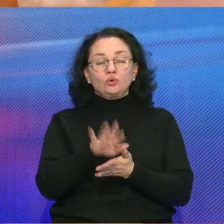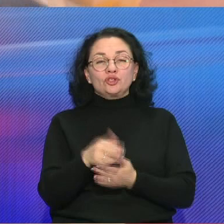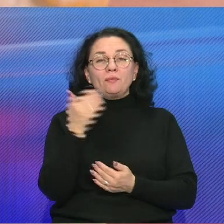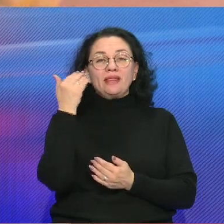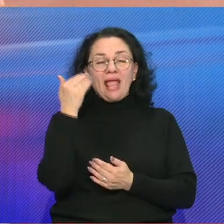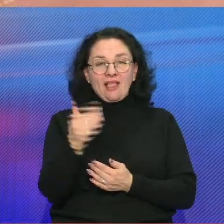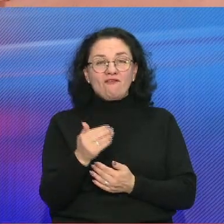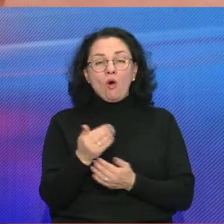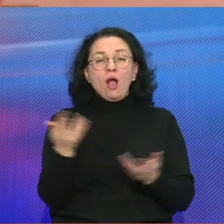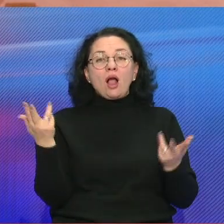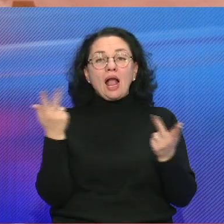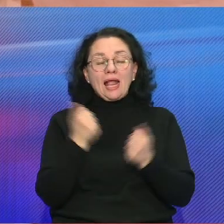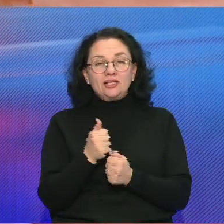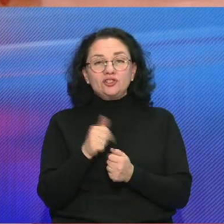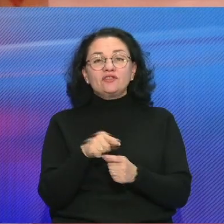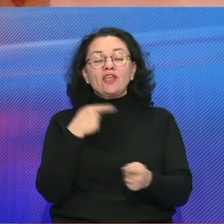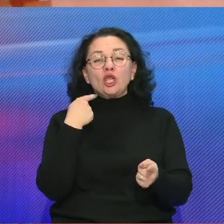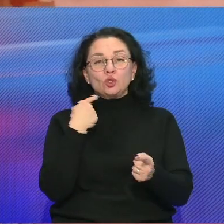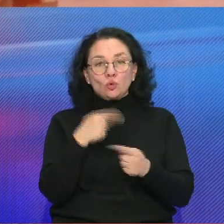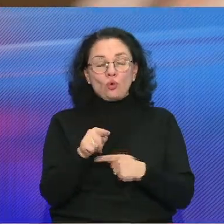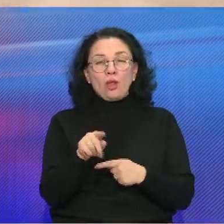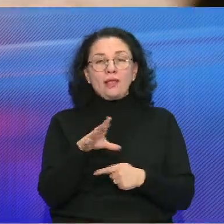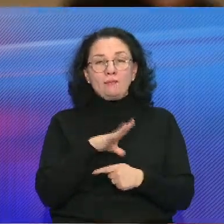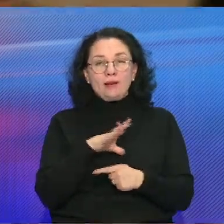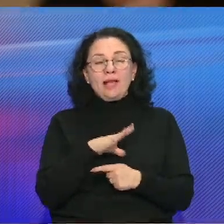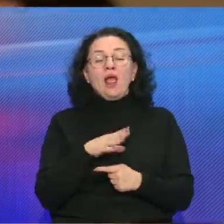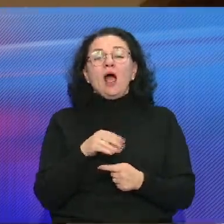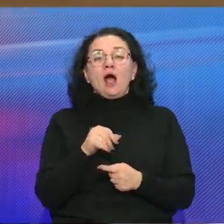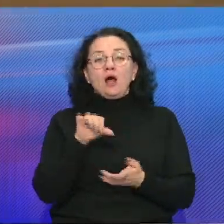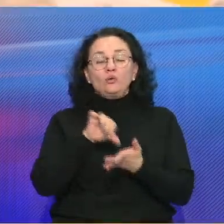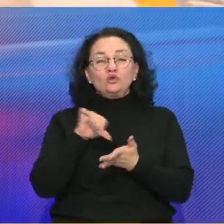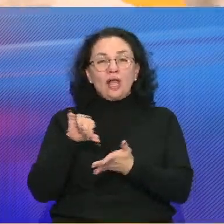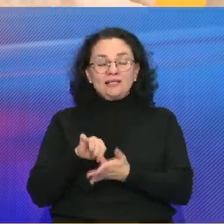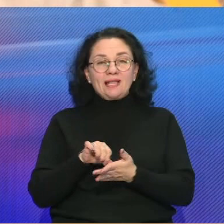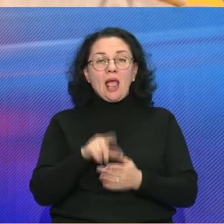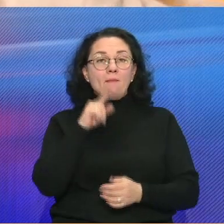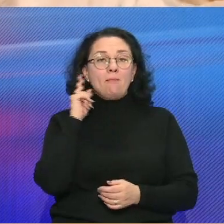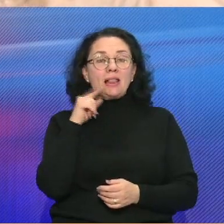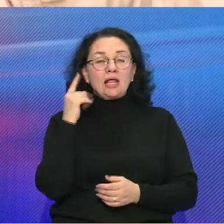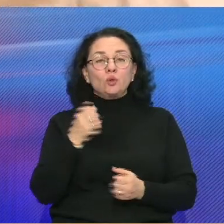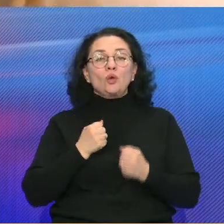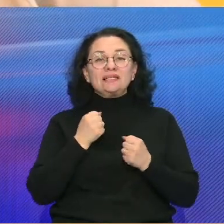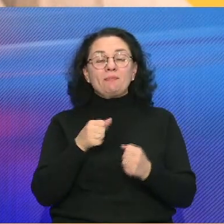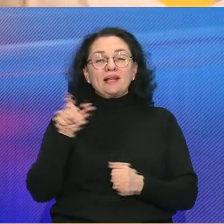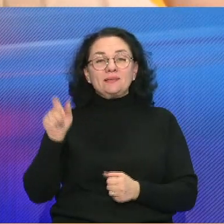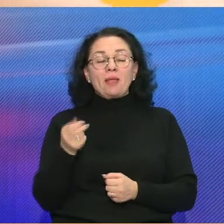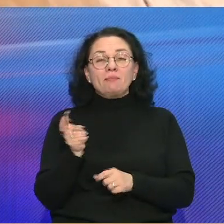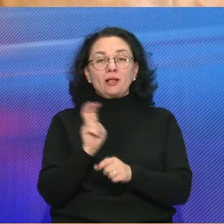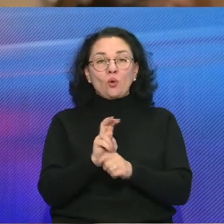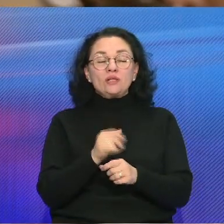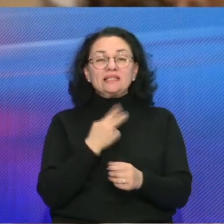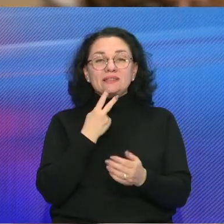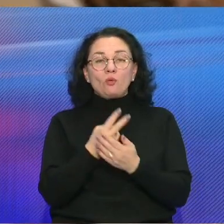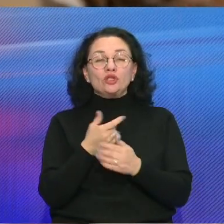і іншыя заўважныя дасягненні. Да сённяшняй канкурэнтнай барацьбы малады спартсмен падыходзіць у поўнай гатоўнасці і з